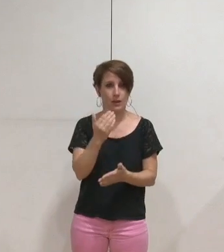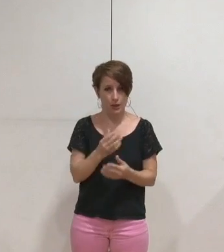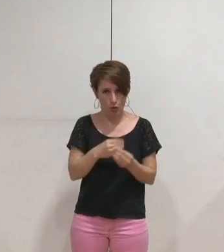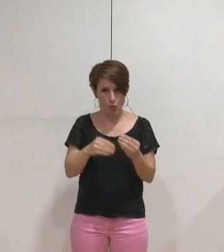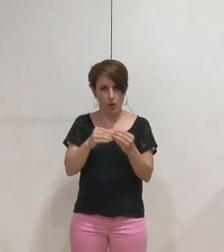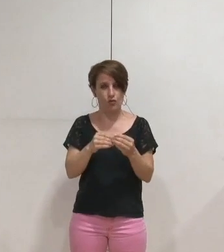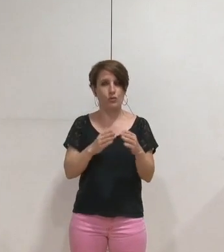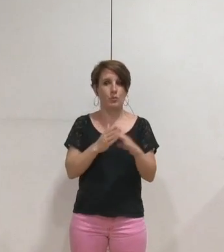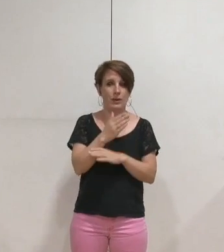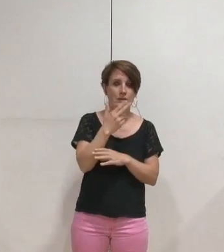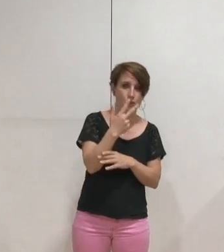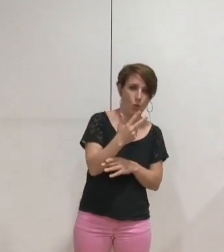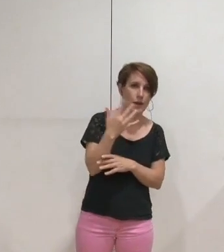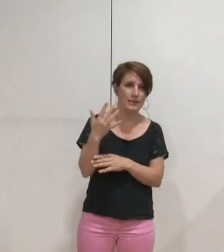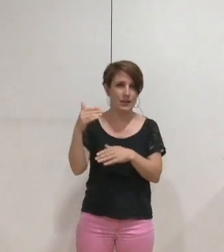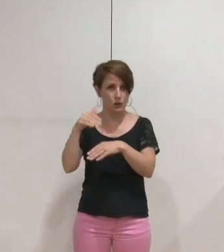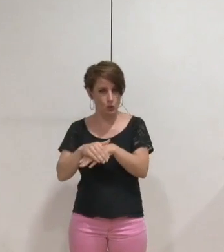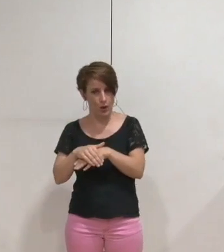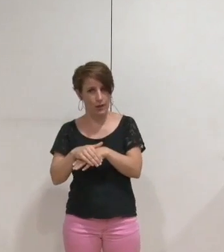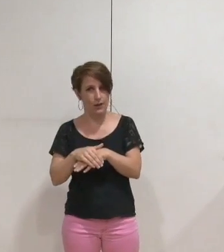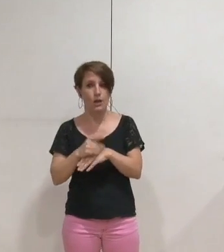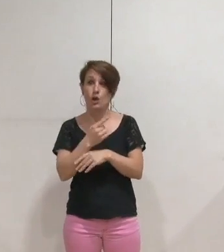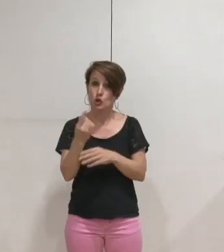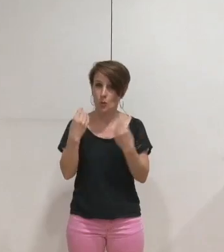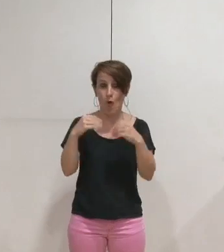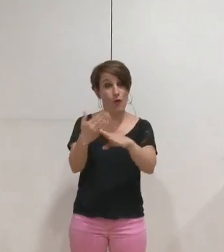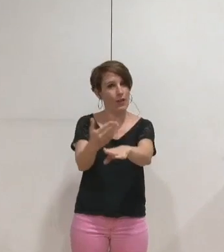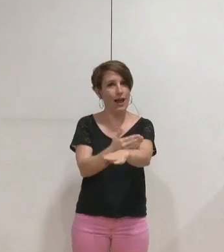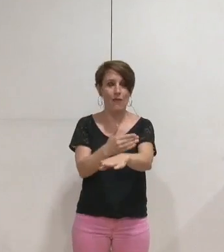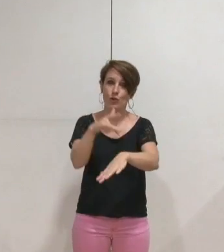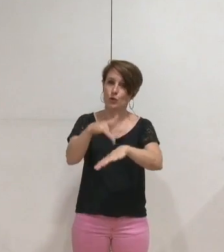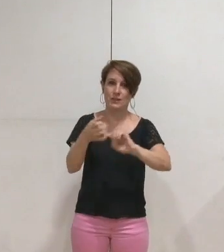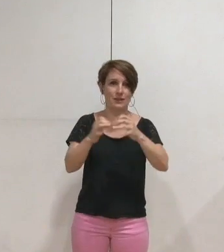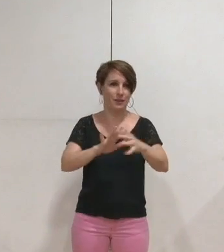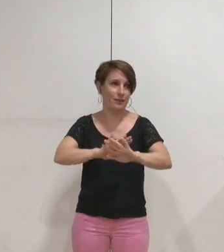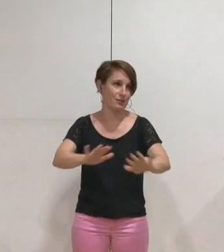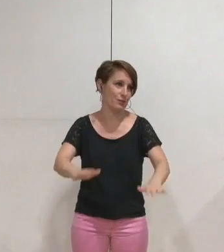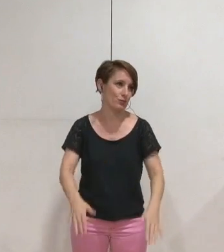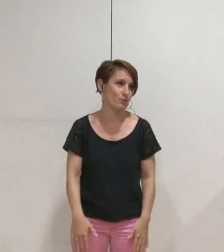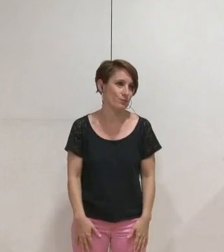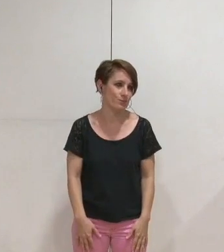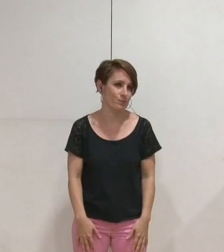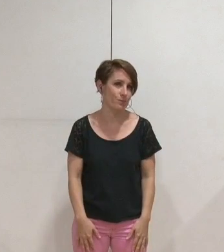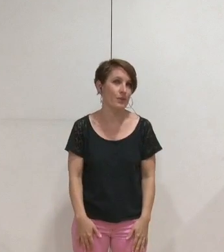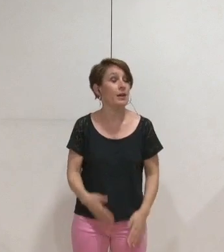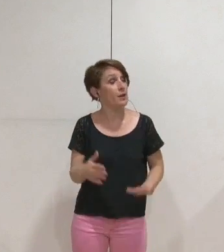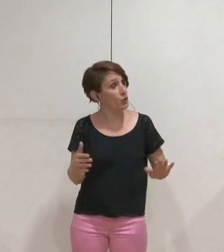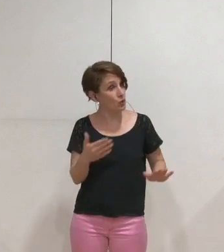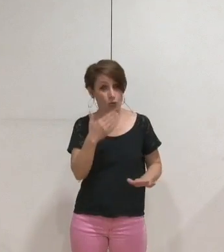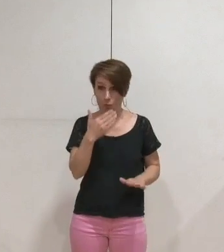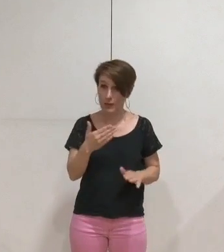tarifs pass 3 et 5 soirées seront appliqués uniquement en prévente en ligne voilà voilà ces précisions je vous remercie donc de vot